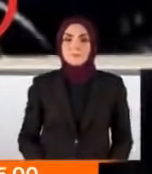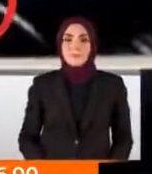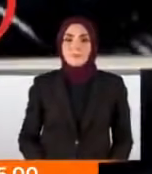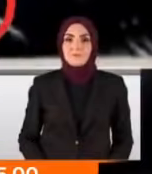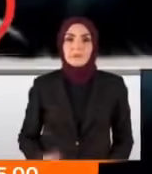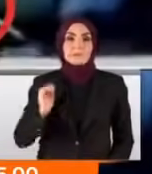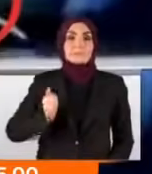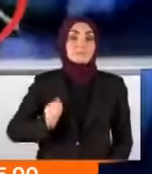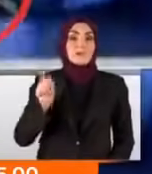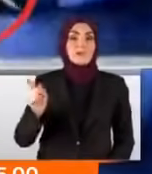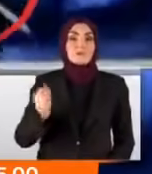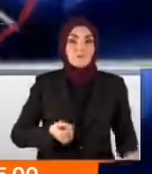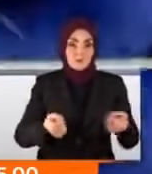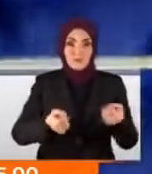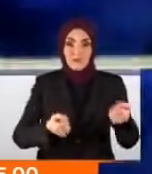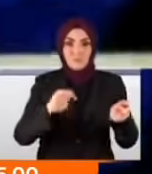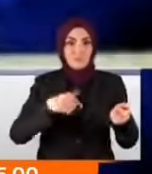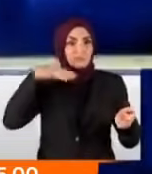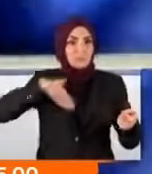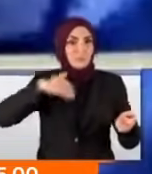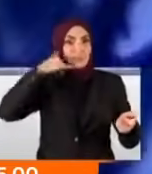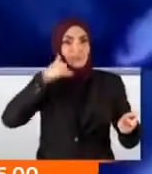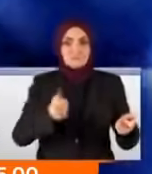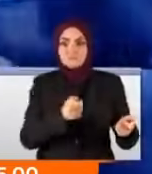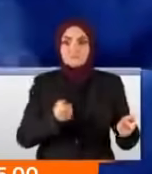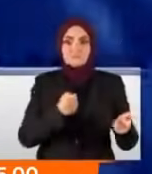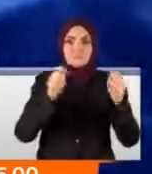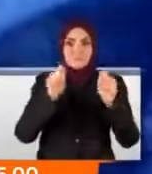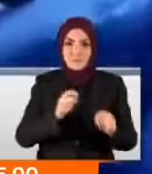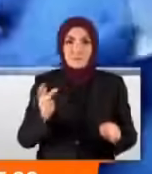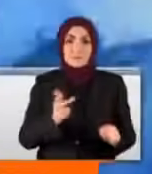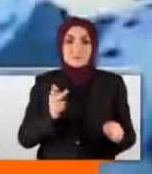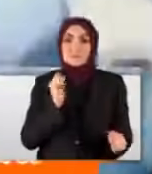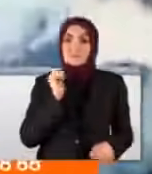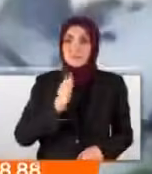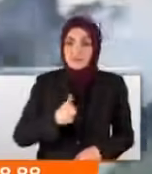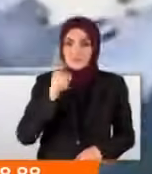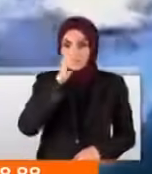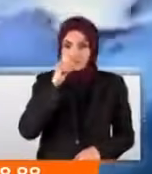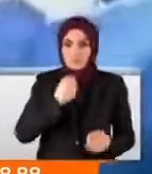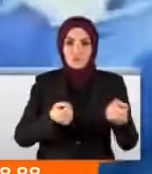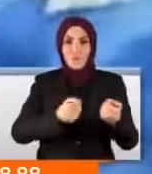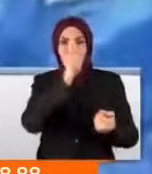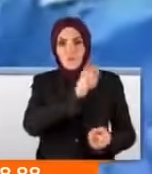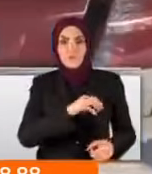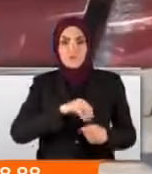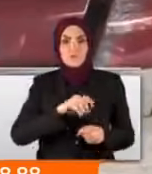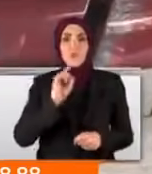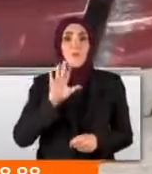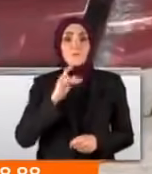Savcı, direksiyon başında cep telefonu kullanan ve hız limitini aşan otobüs şoförü için 15 yıla kadar hapis cezası